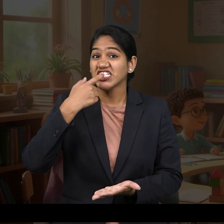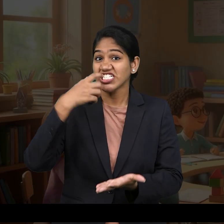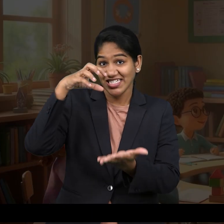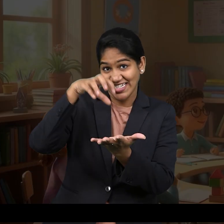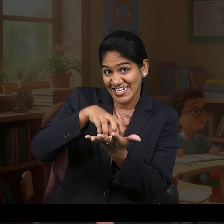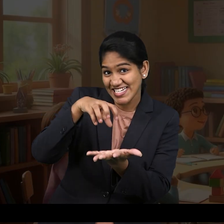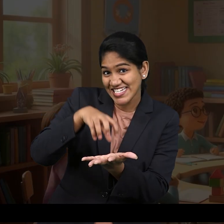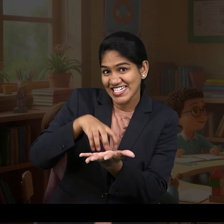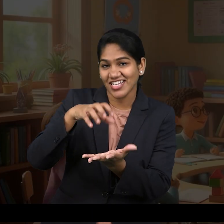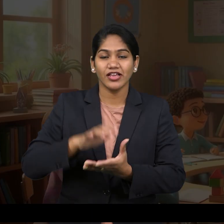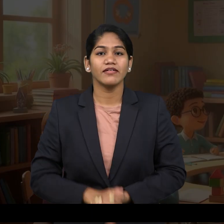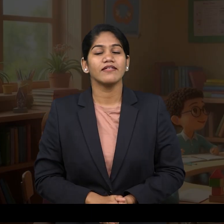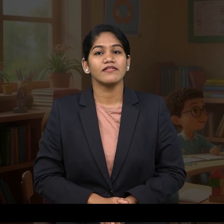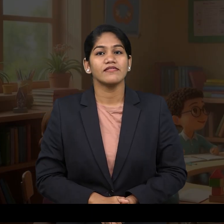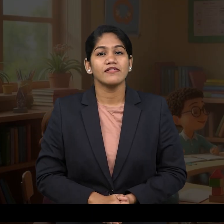ఇడ్లీ,